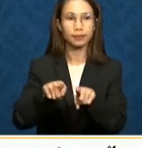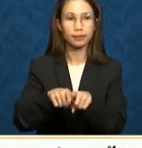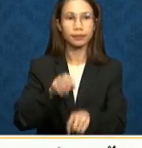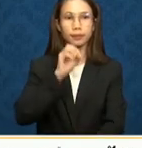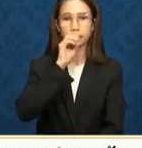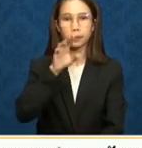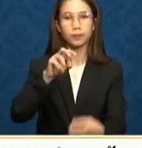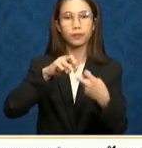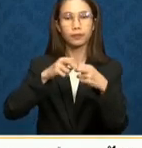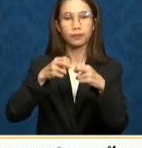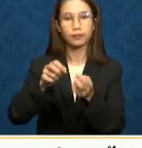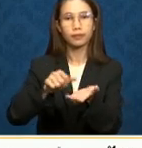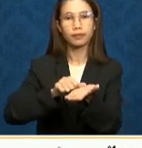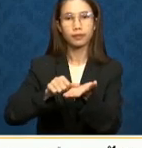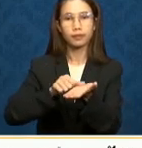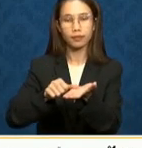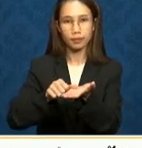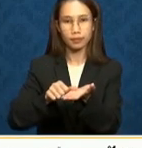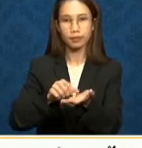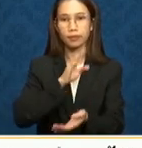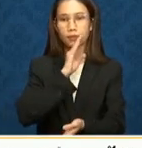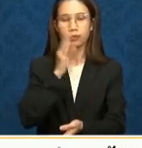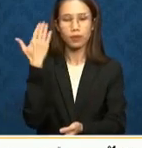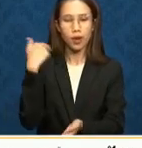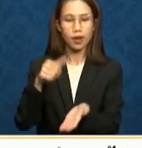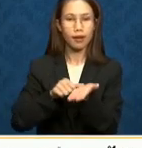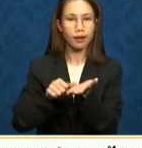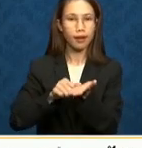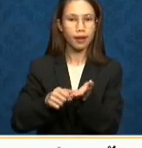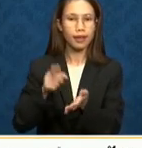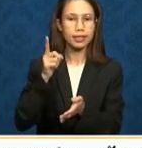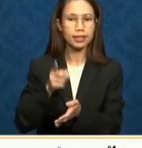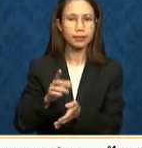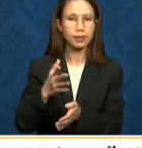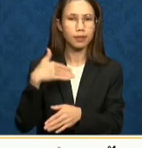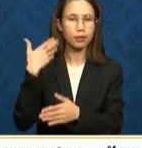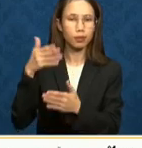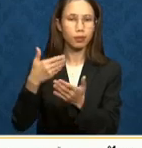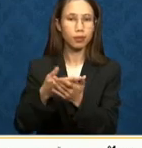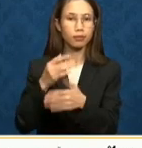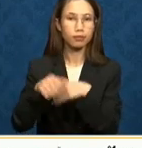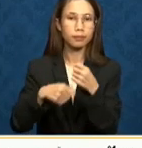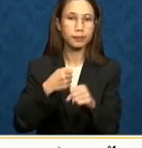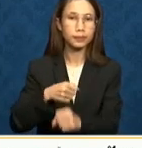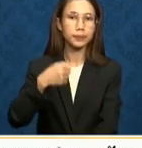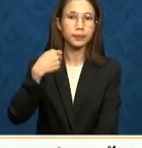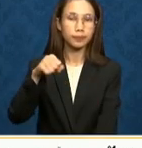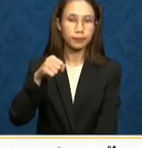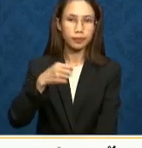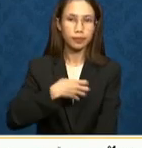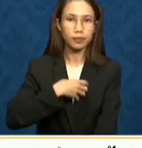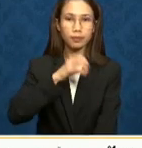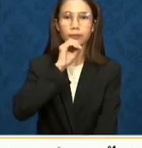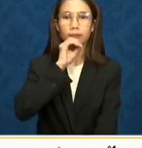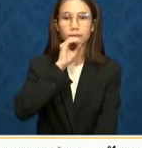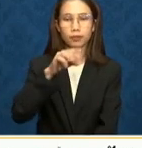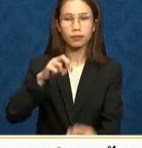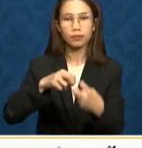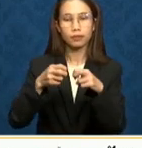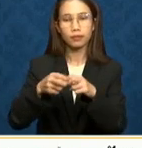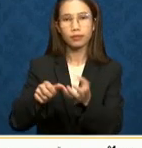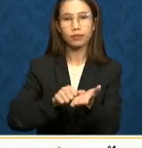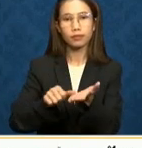การแก้ปัญหาสำหรับการที่ไม่ได้แก้ปัญหาอย่างจริงจังมาระยะ10กว่าปีที่ผ่านมาดังนั้นเราจะเห็นว่าการแก้ปัญหาเราก็จะมุ่ง